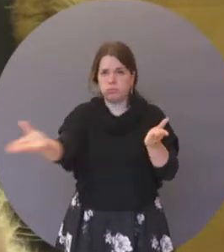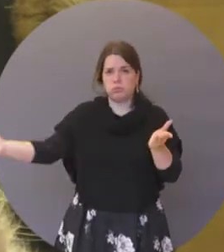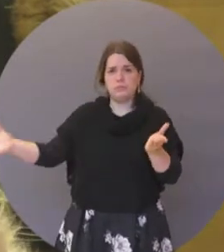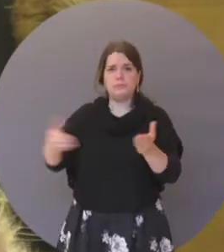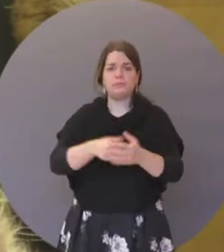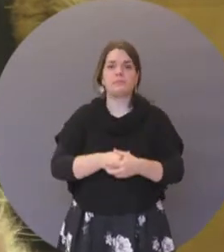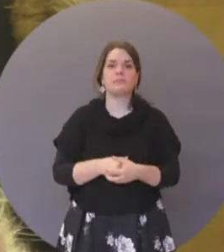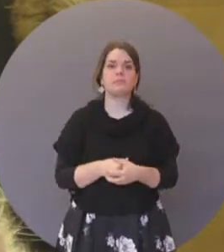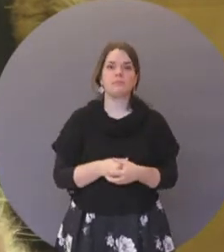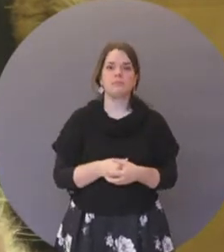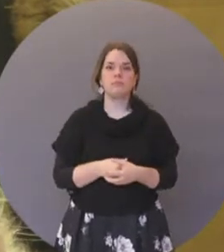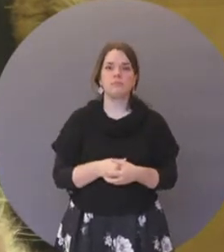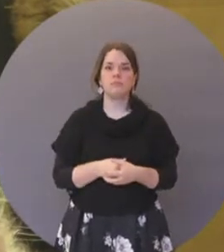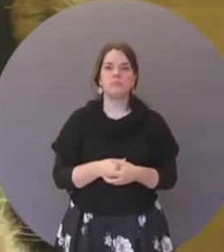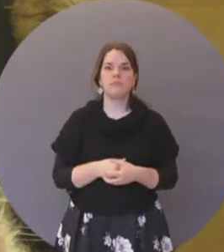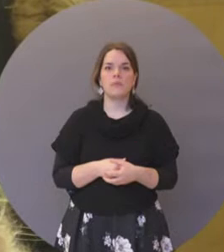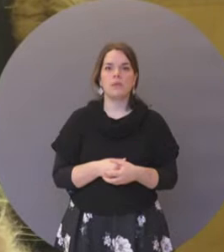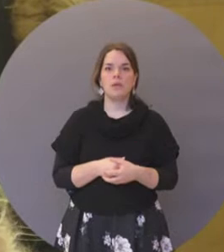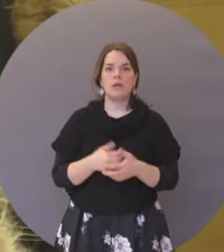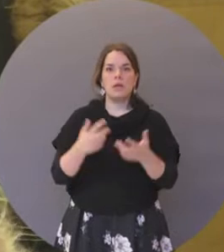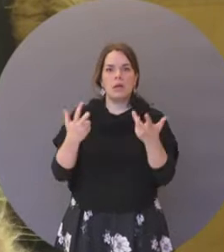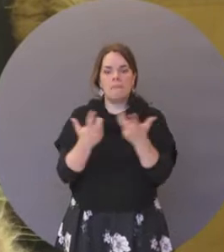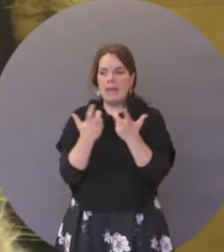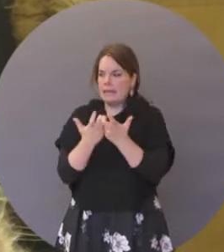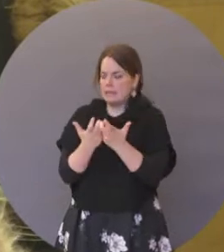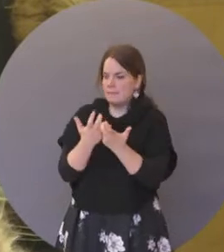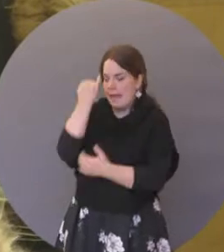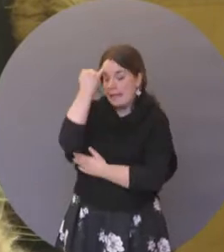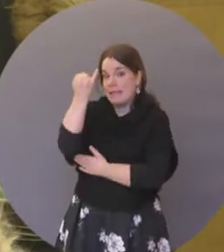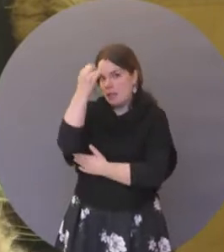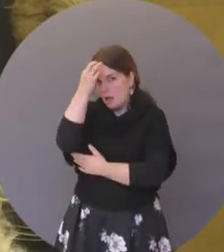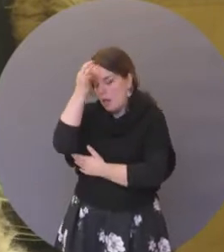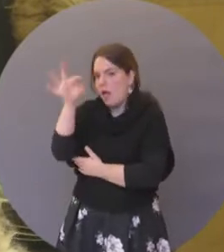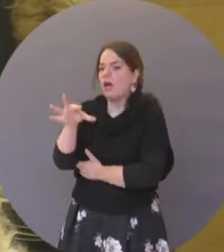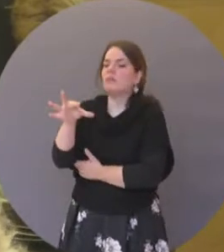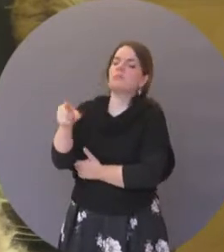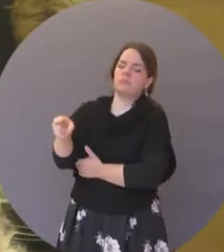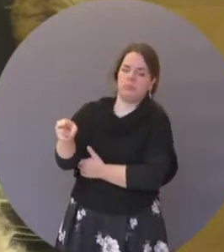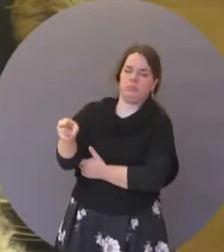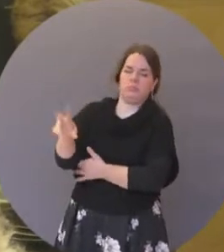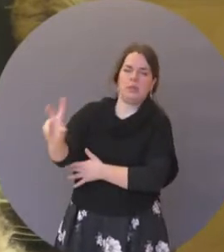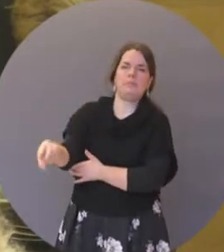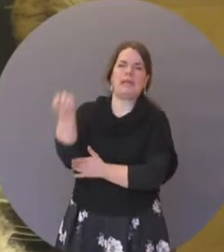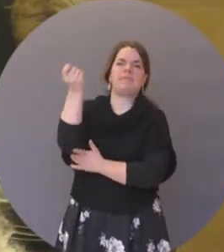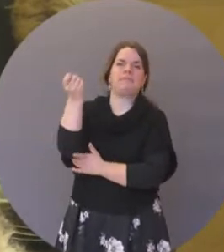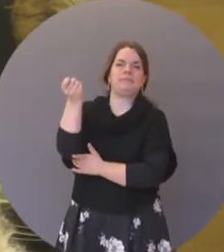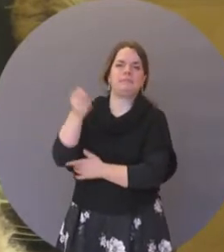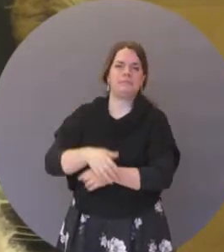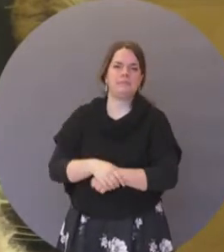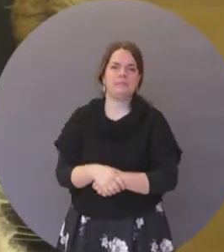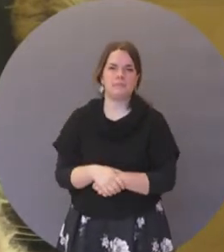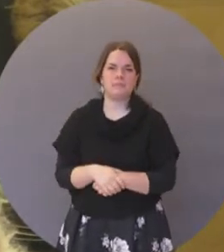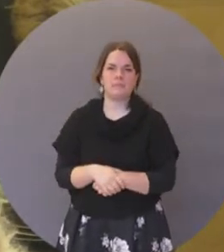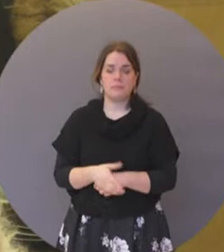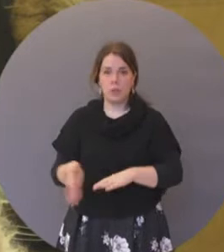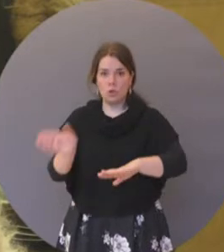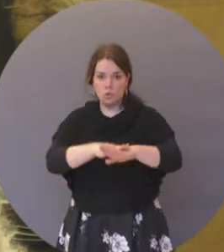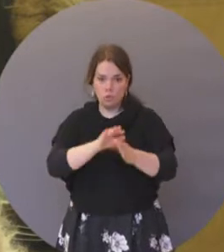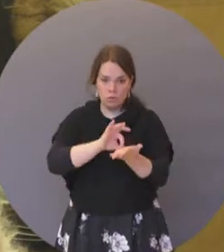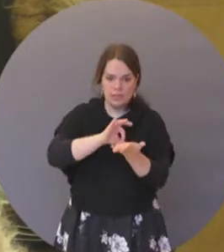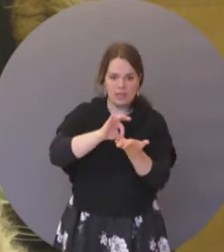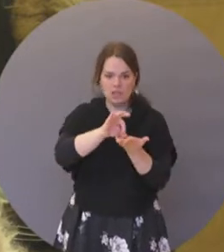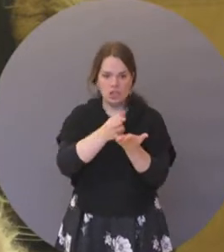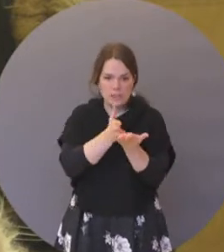que nécessaire sur des expérimentations novatrices or ces stratégies ce plan globale de cohérence